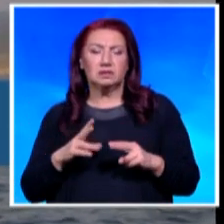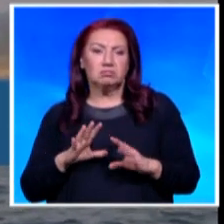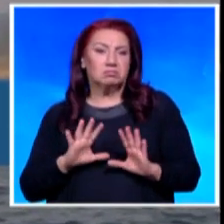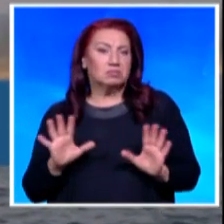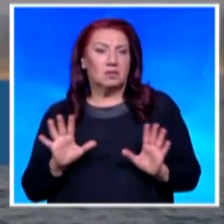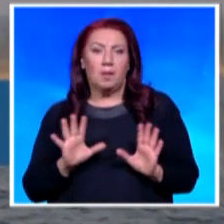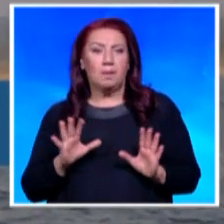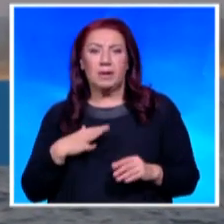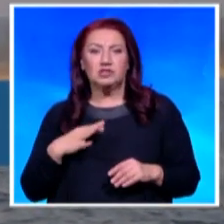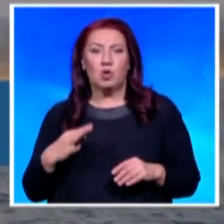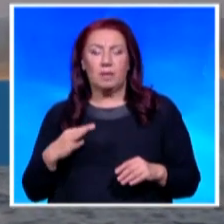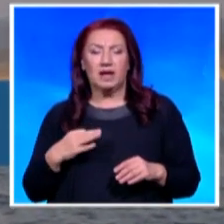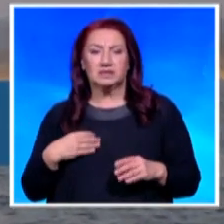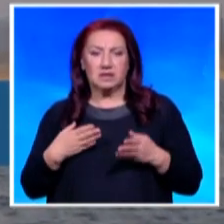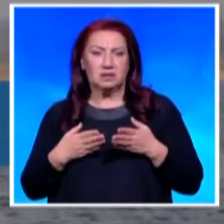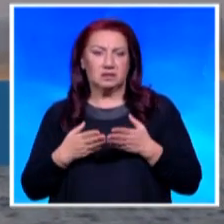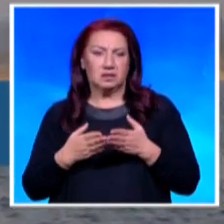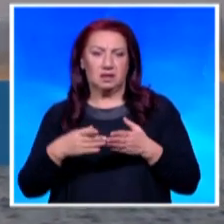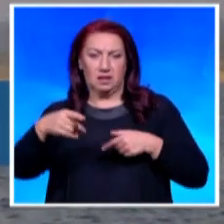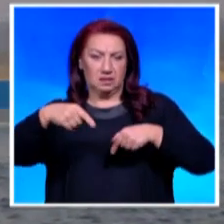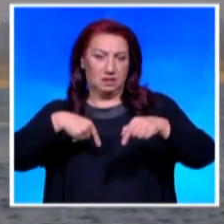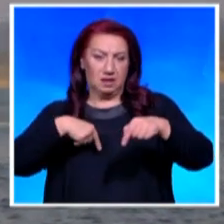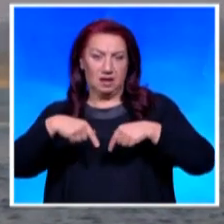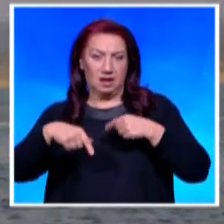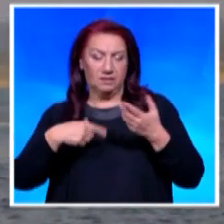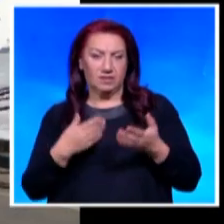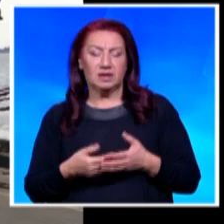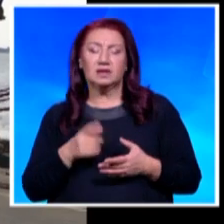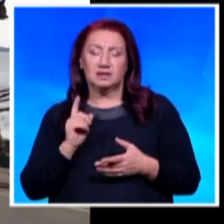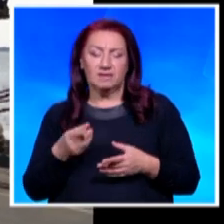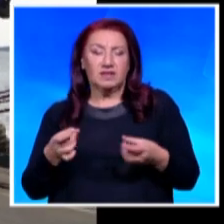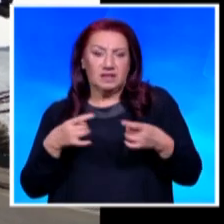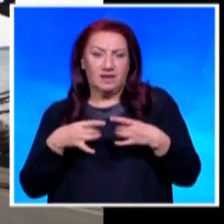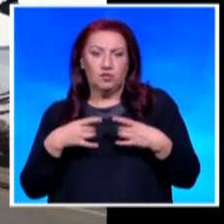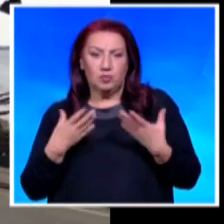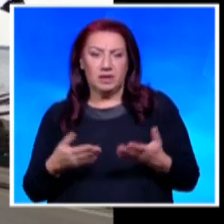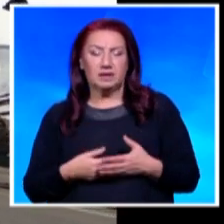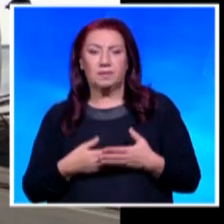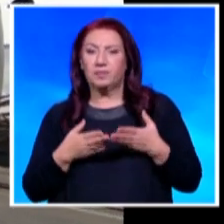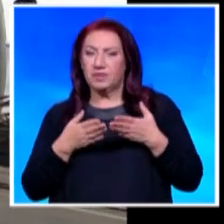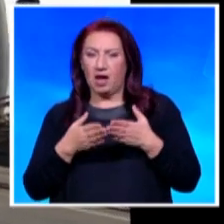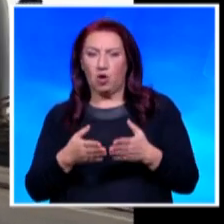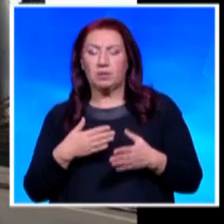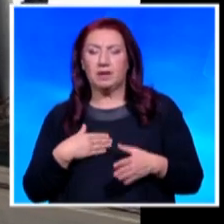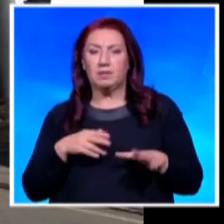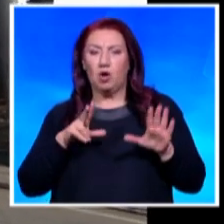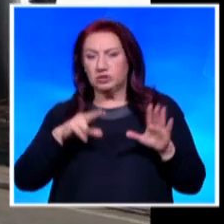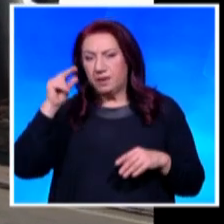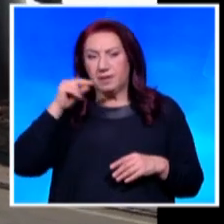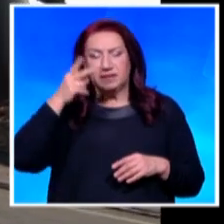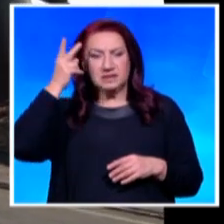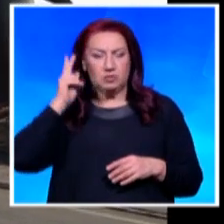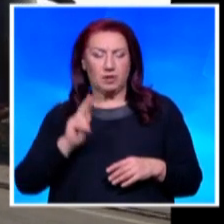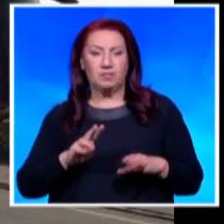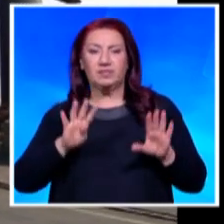на Аденски залив и ако искате и Арабско море, са информирани. На борда на кораба има 8 български моряци, 9 от Миянмар